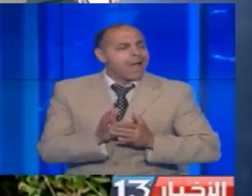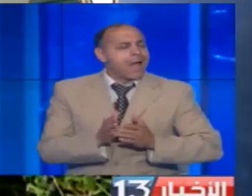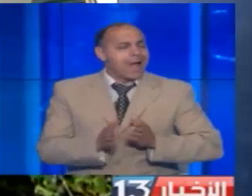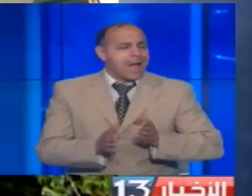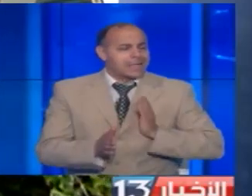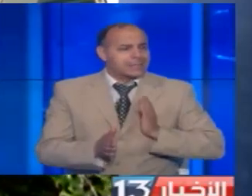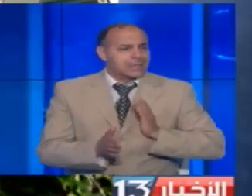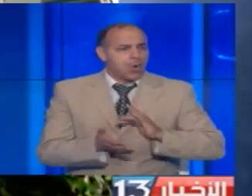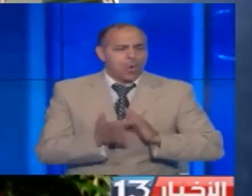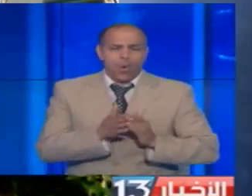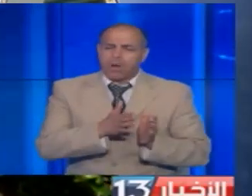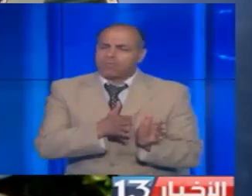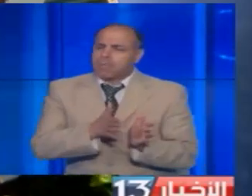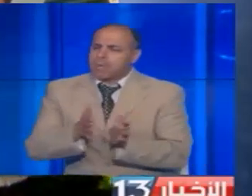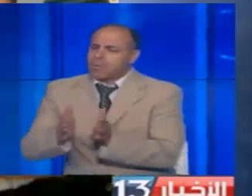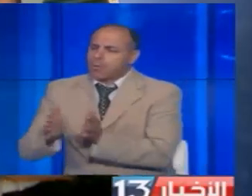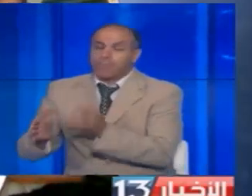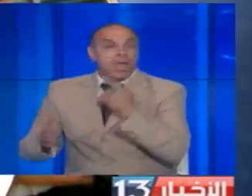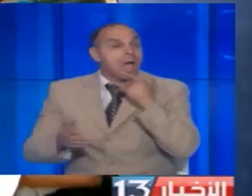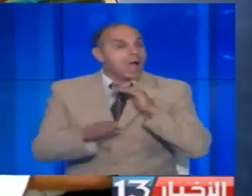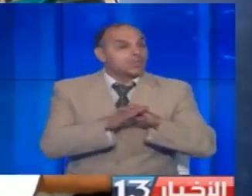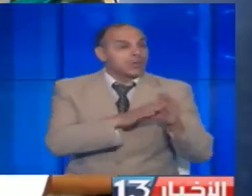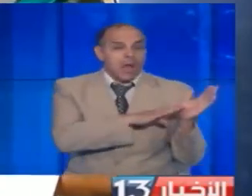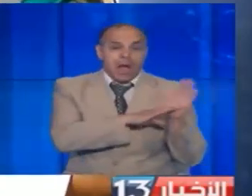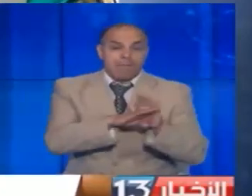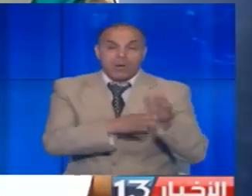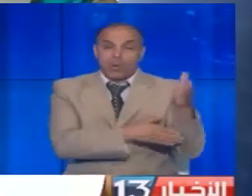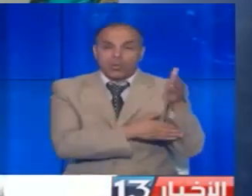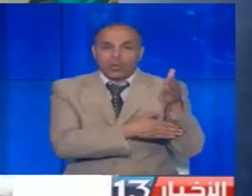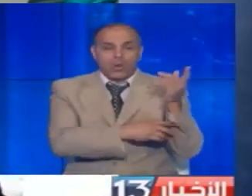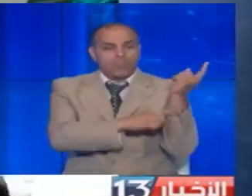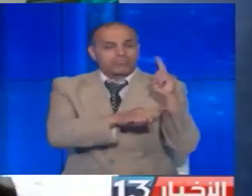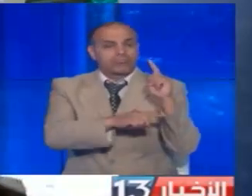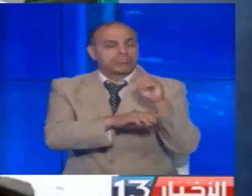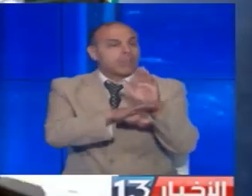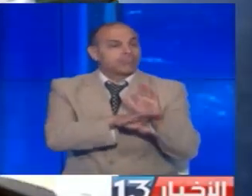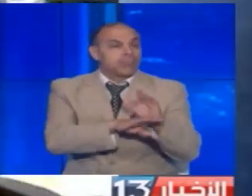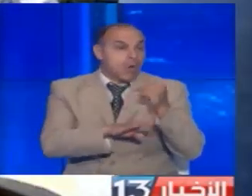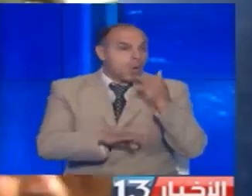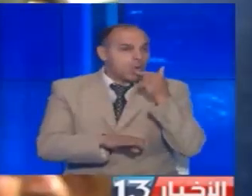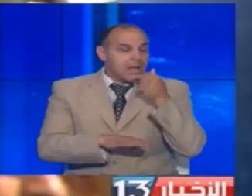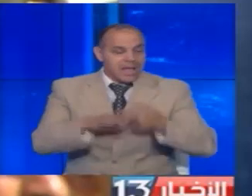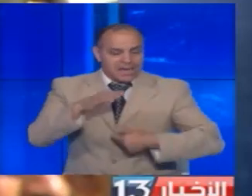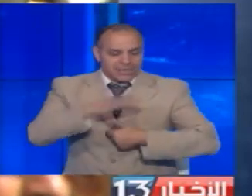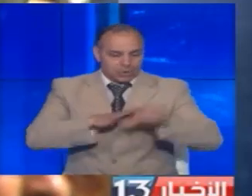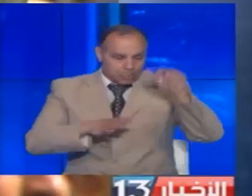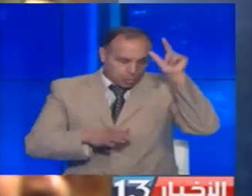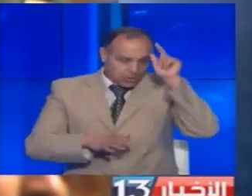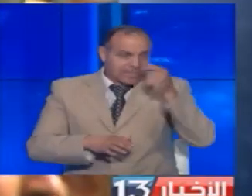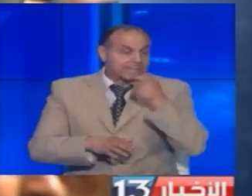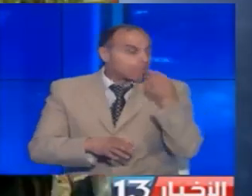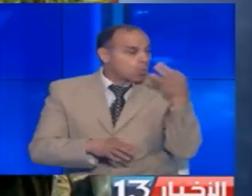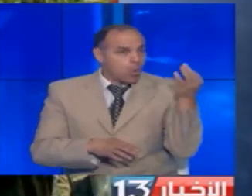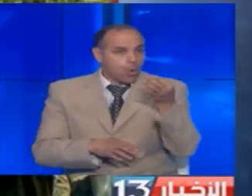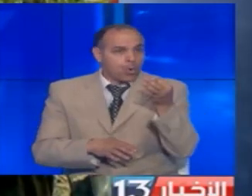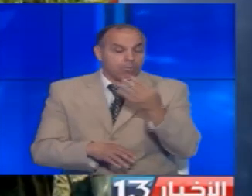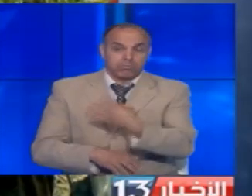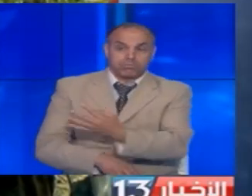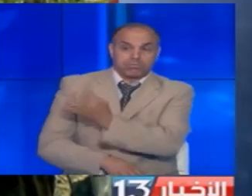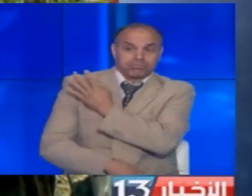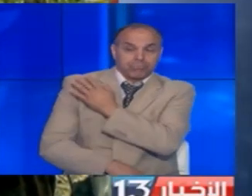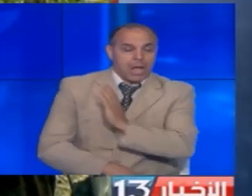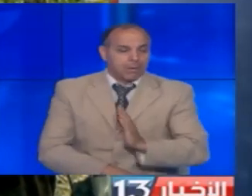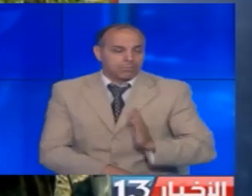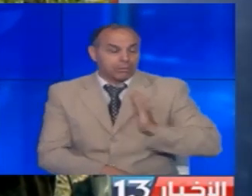الوطني بجميع اختصاصاته من أجل حماية الوطن والذود عنه، استهل رئيس الجمهورية الباجي قائد السبسي القائد الأعلى